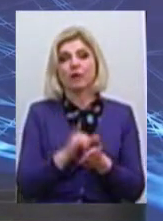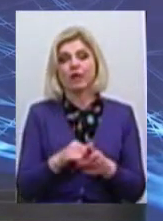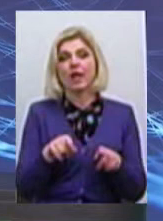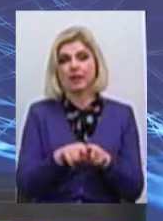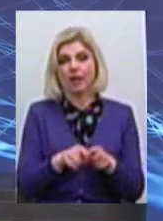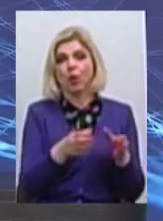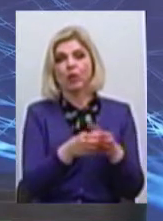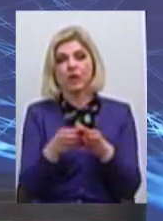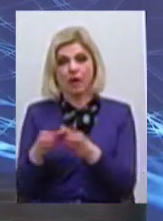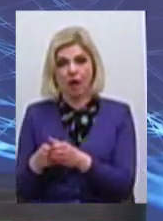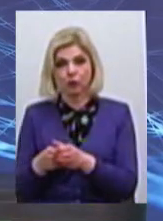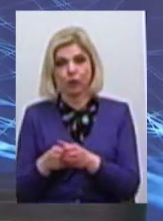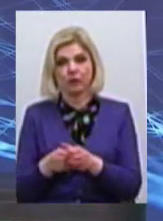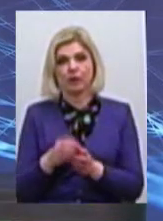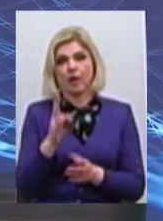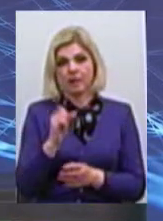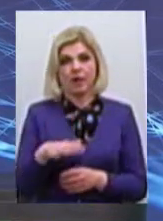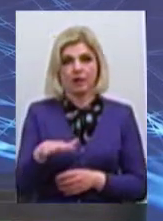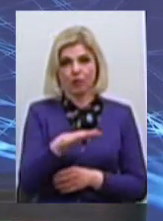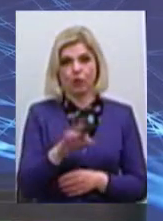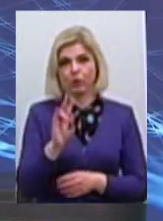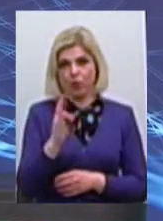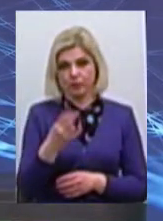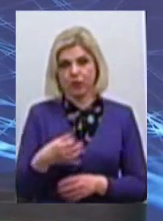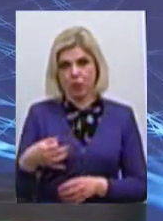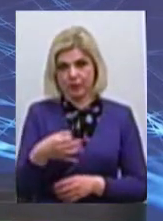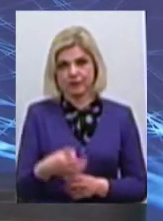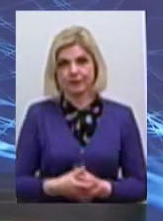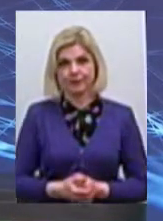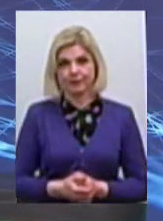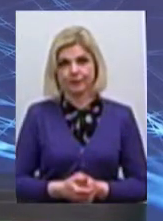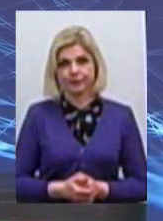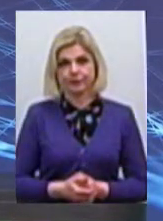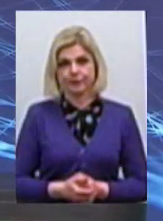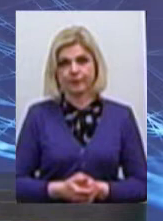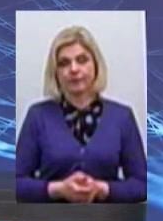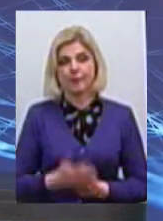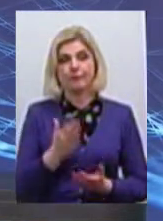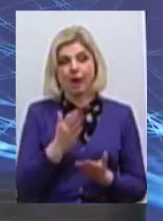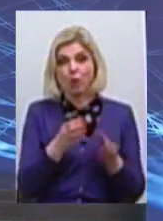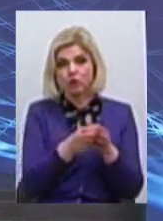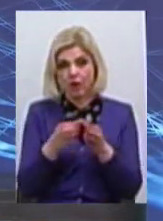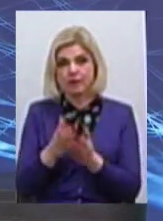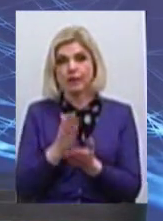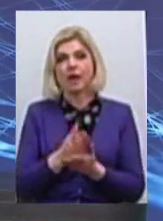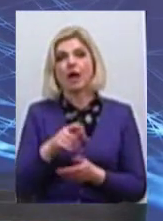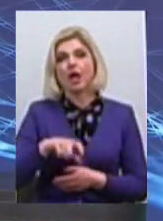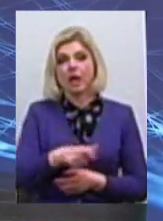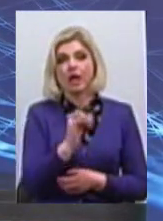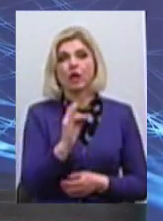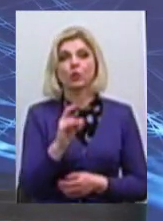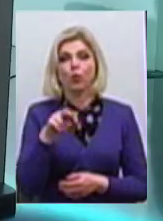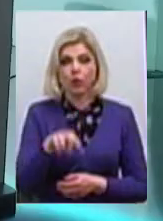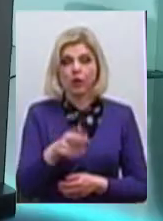таких ділянок на території Миколаївської області. Вони є і на річці Інгул, і на